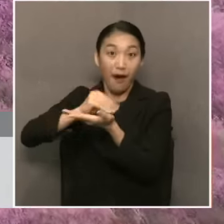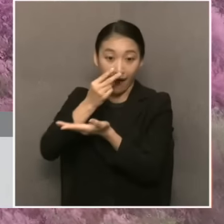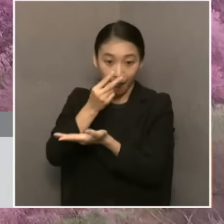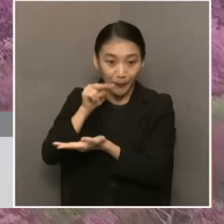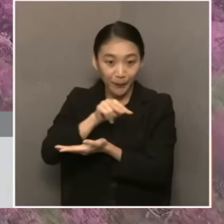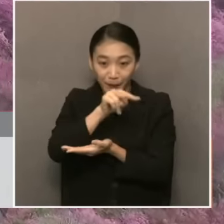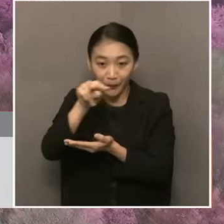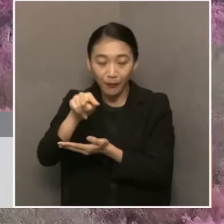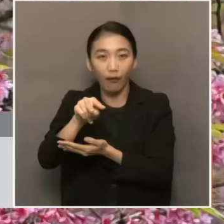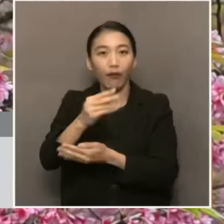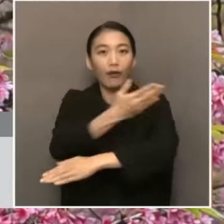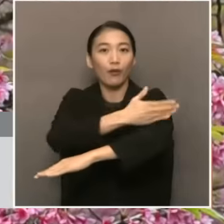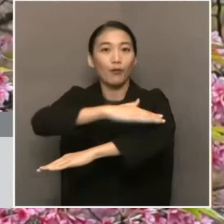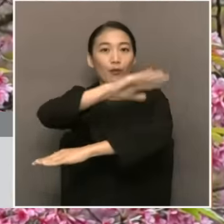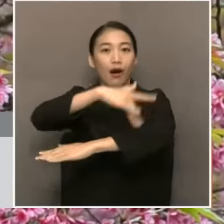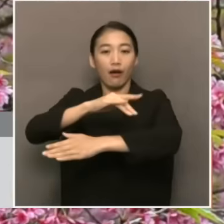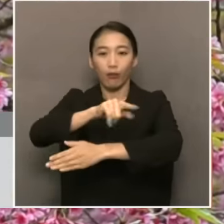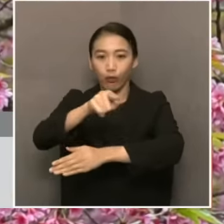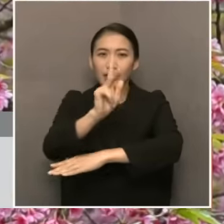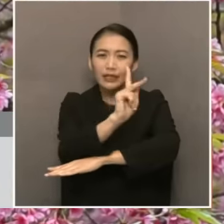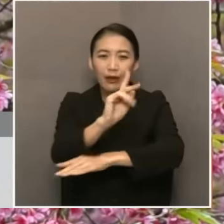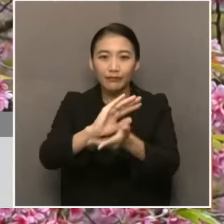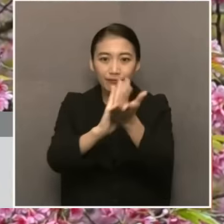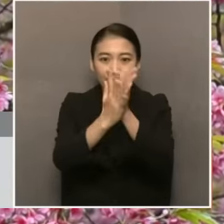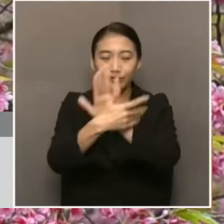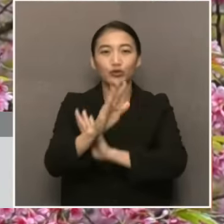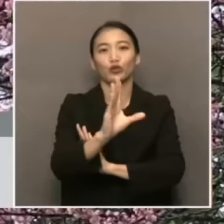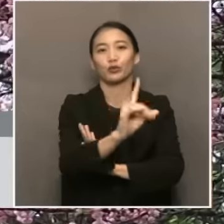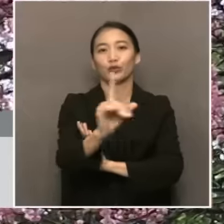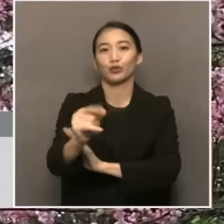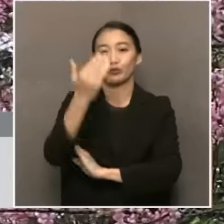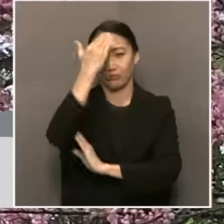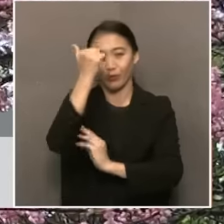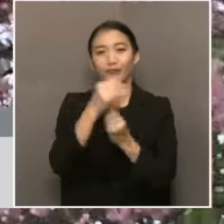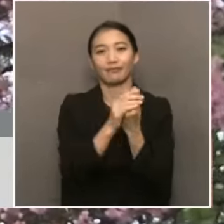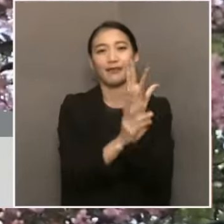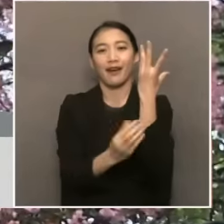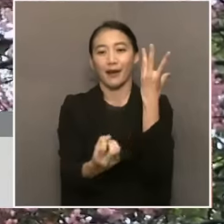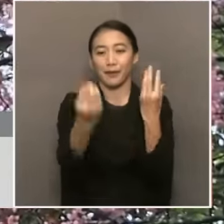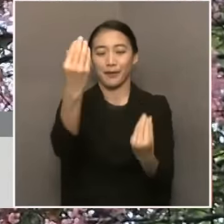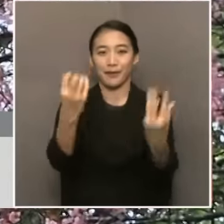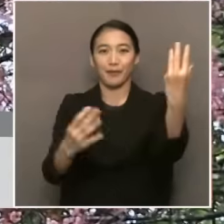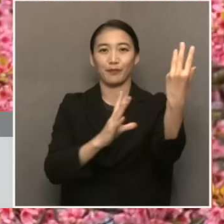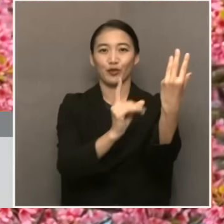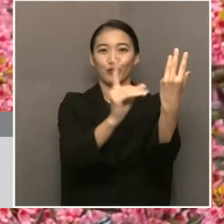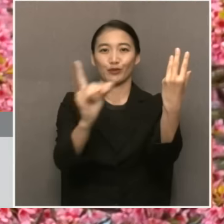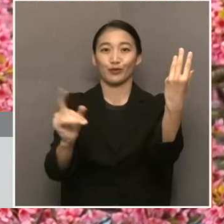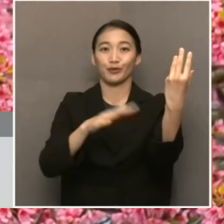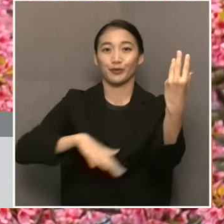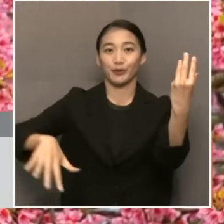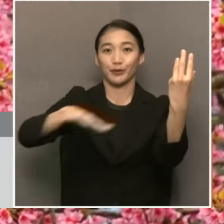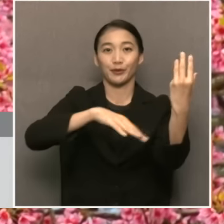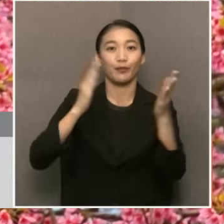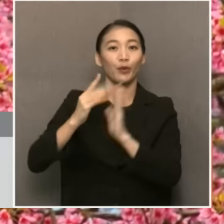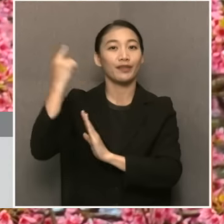ภูเขากลายเป็นสีชมพูเลยค่ะก็ดึงดูดให้นักท่องเที่ยวพากันมากางเต็นท์พักแรมสัมผัสอากาศหนาวเย็นอุณห